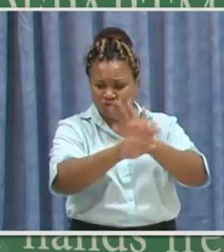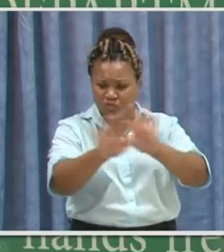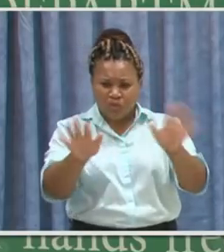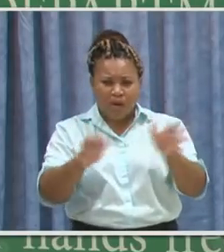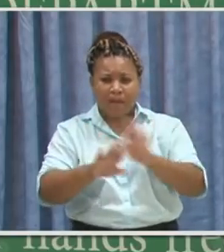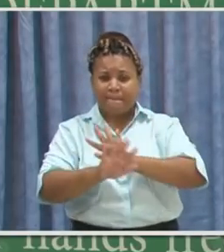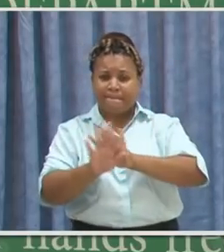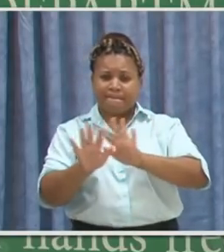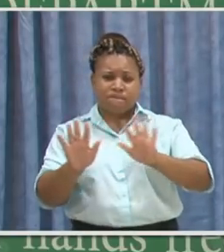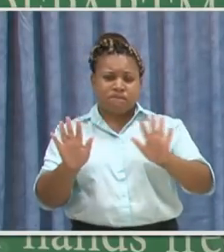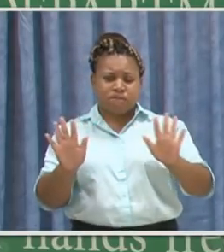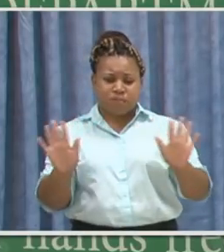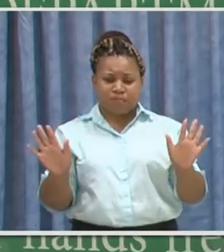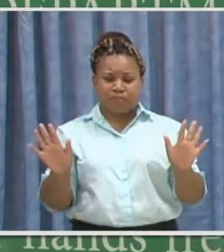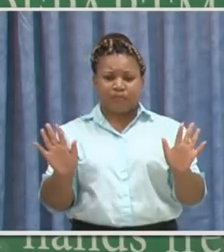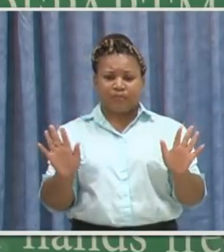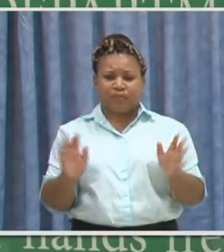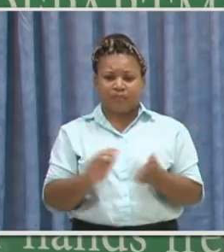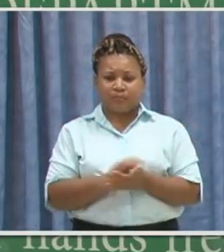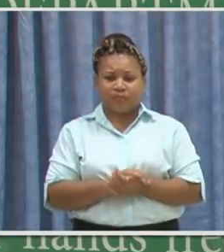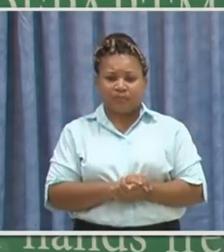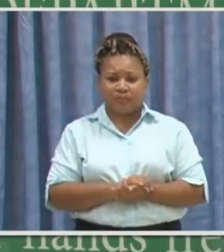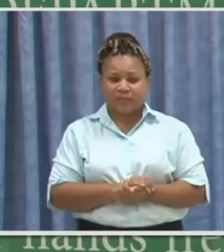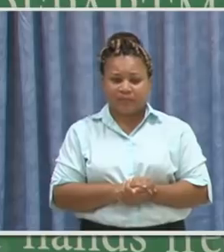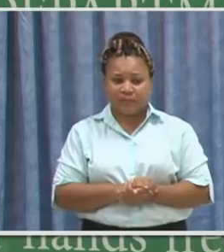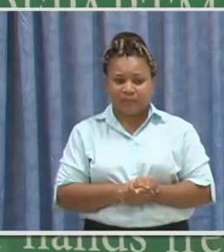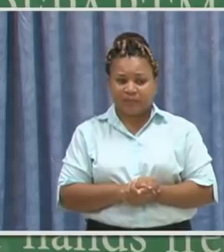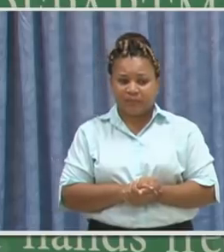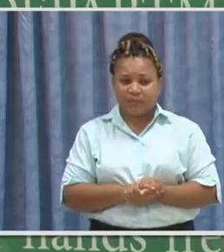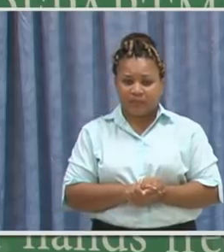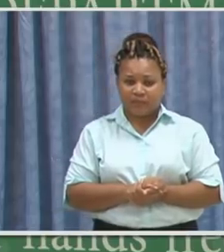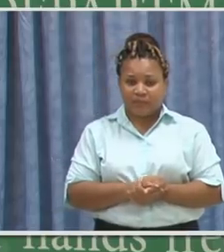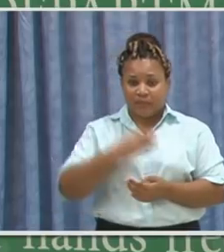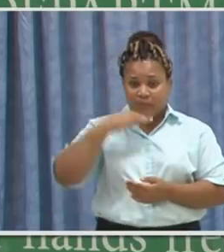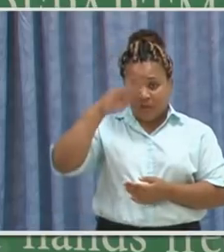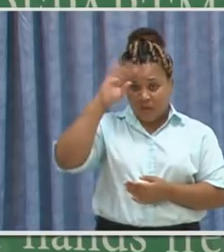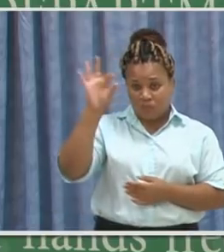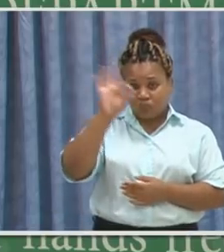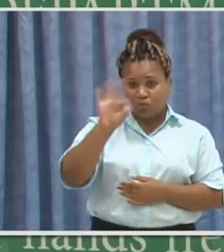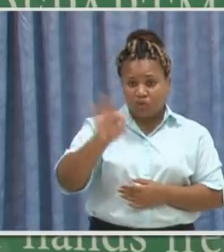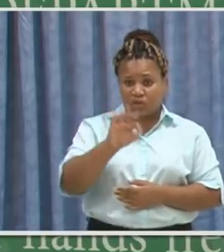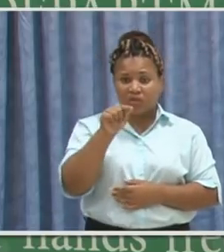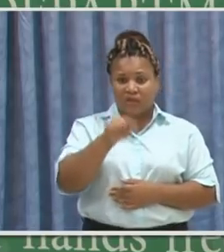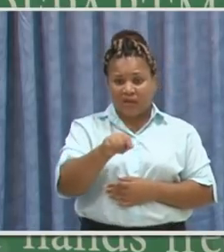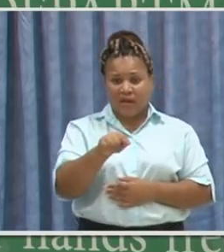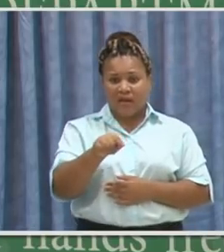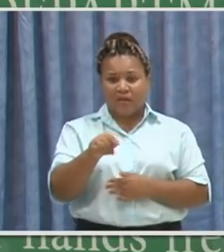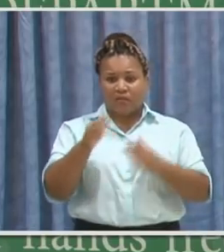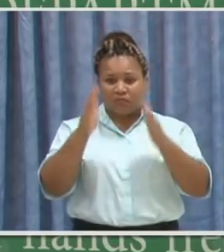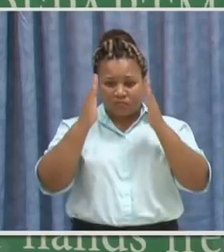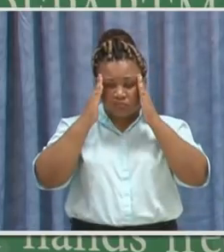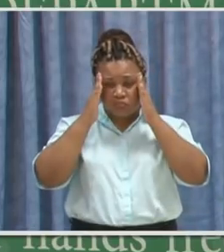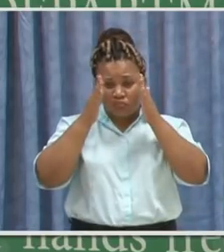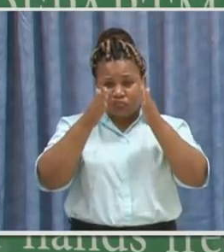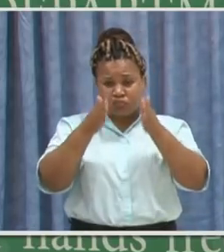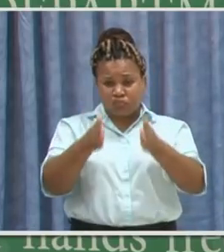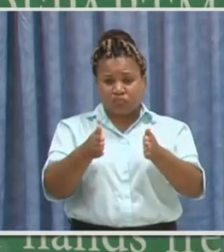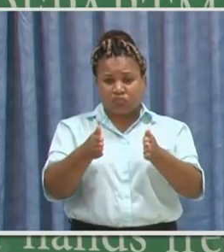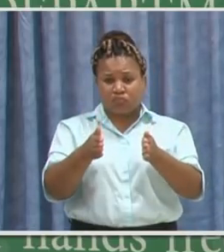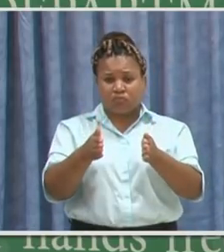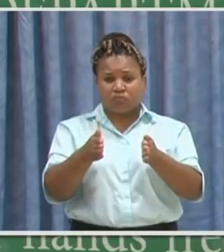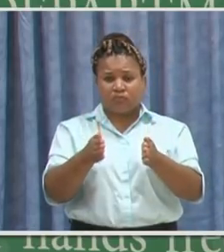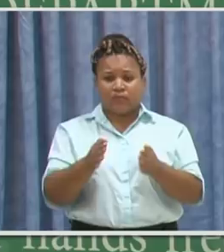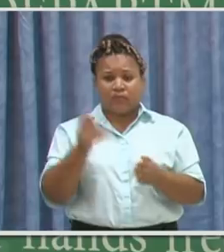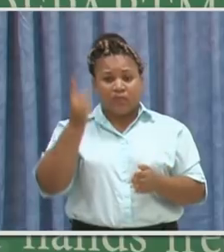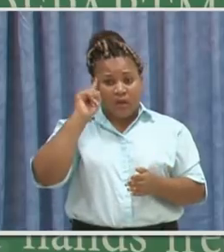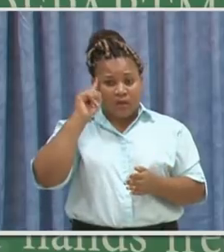Et dengue qui a essayé, au fait dengue, il apprend beaucoup plus la vie qui est cancéreuse de